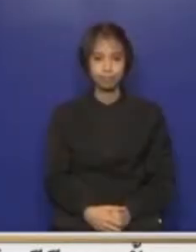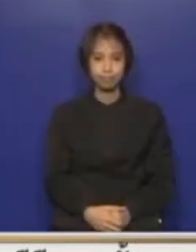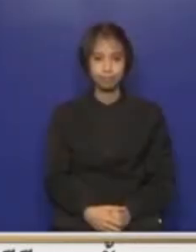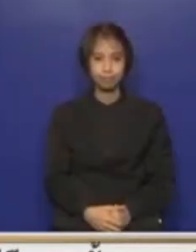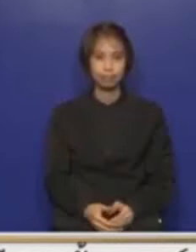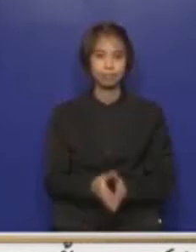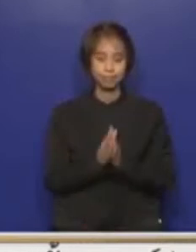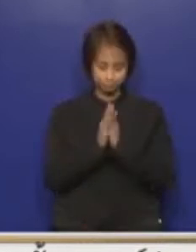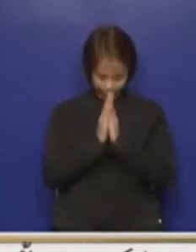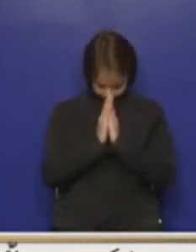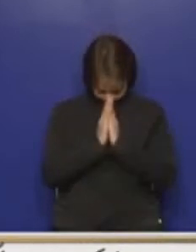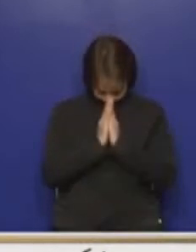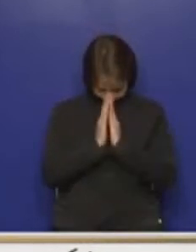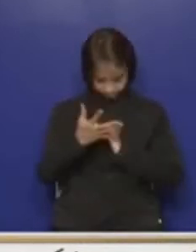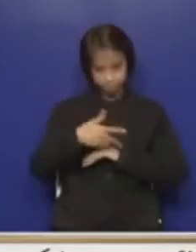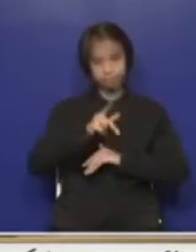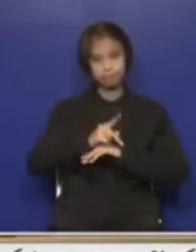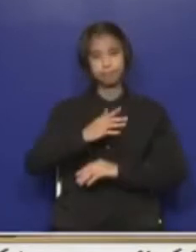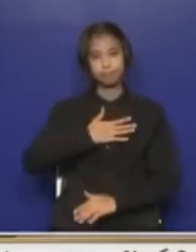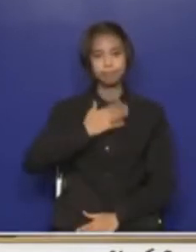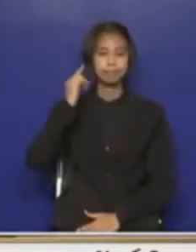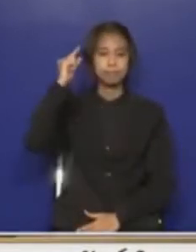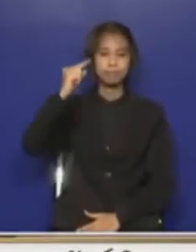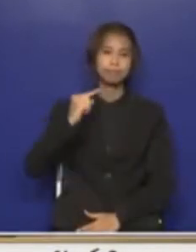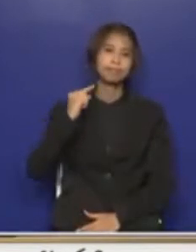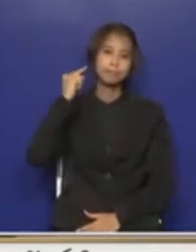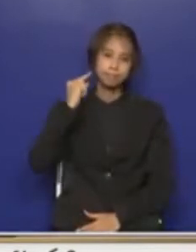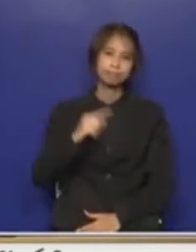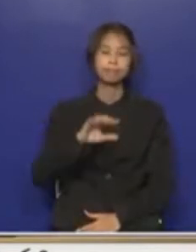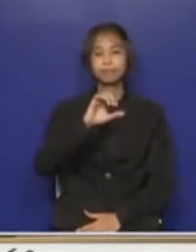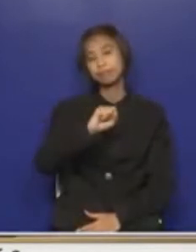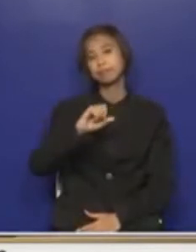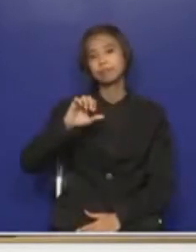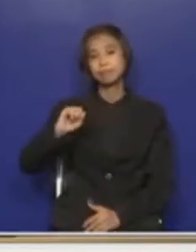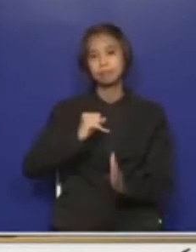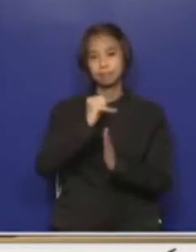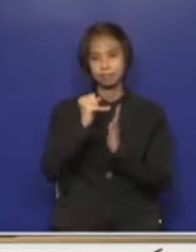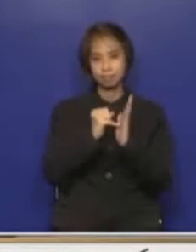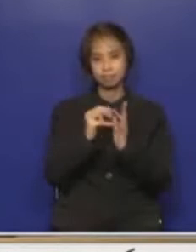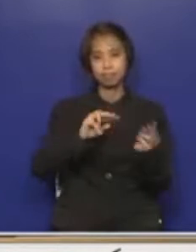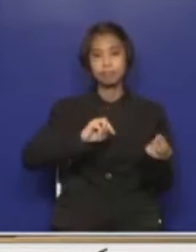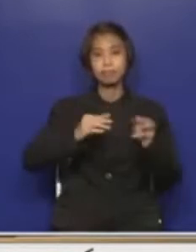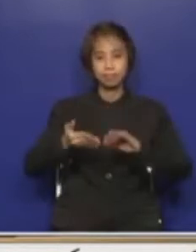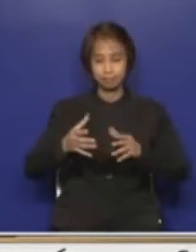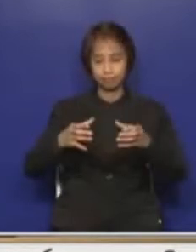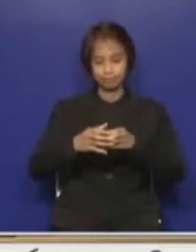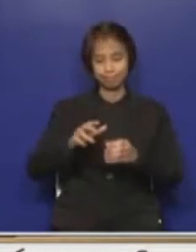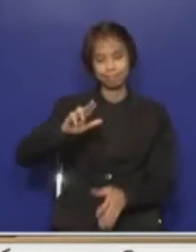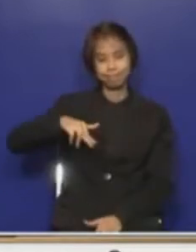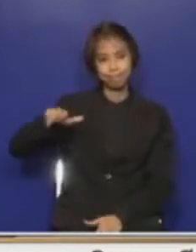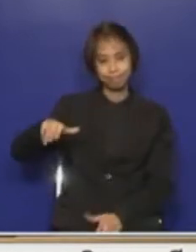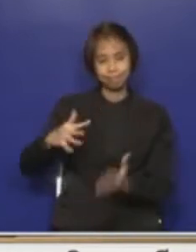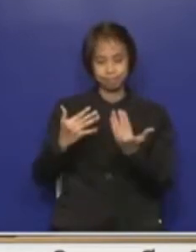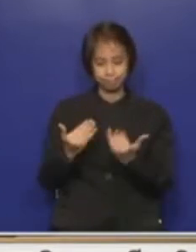ท่านประธานสภาที่เคารพดิฉันมณพรเจริญศรีสมาชิกสภาผู้แทนราษฎรจังหวัดนครพนมพรรคเพื่อไทยวันนี้ดิฉันมี